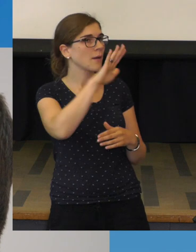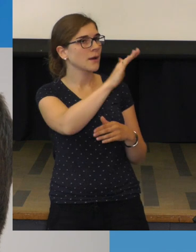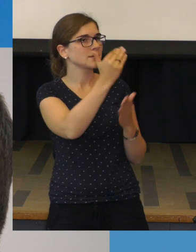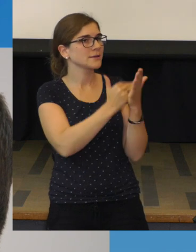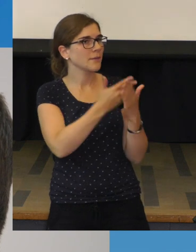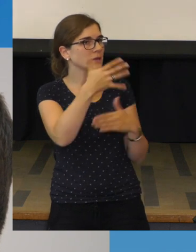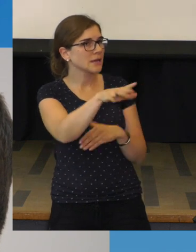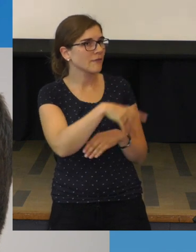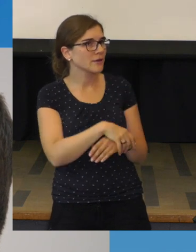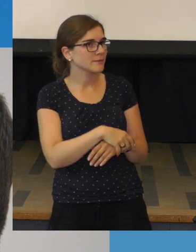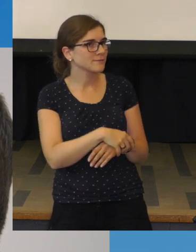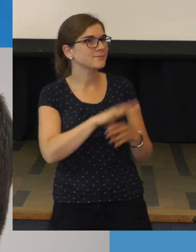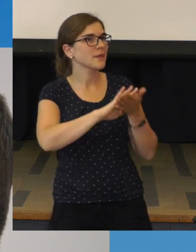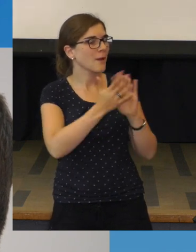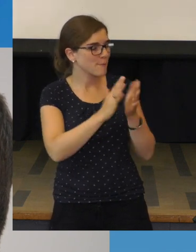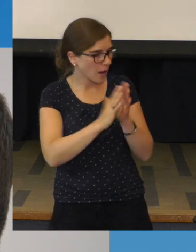Ja.